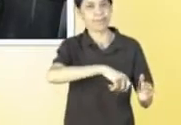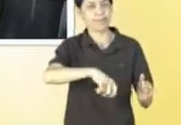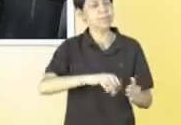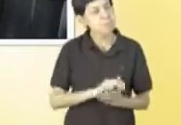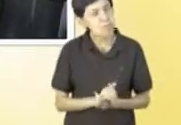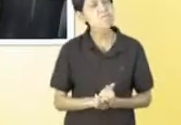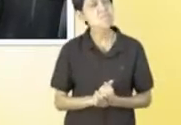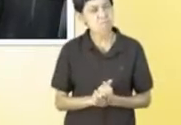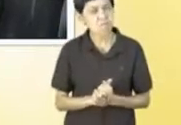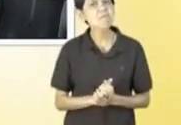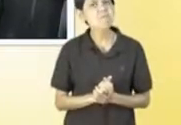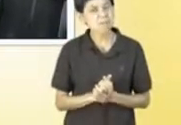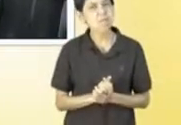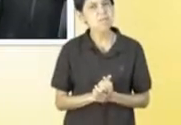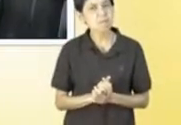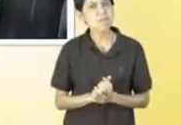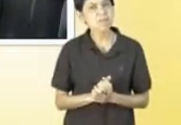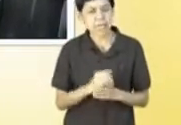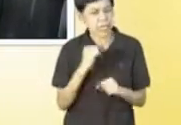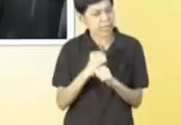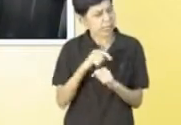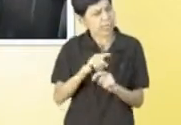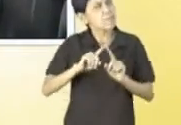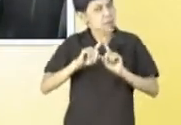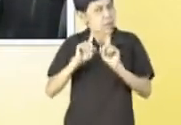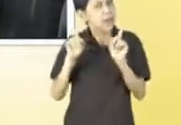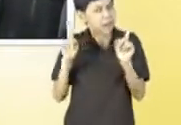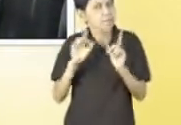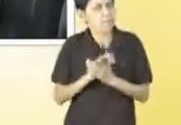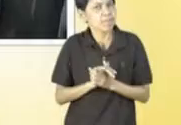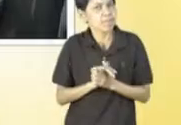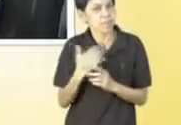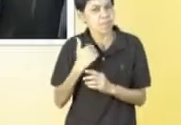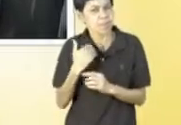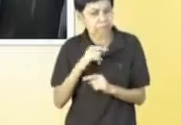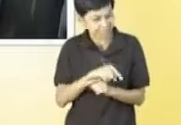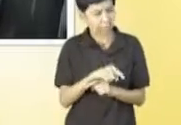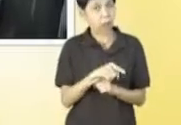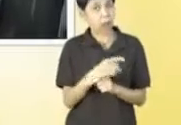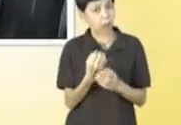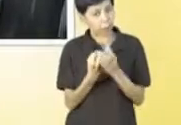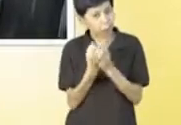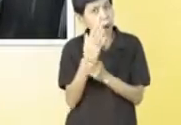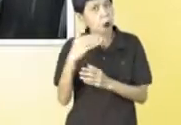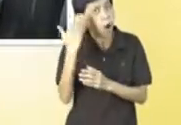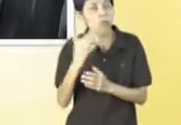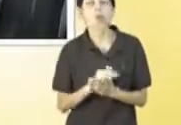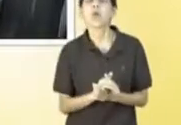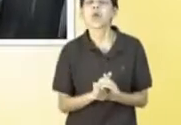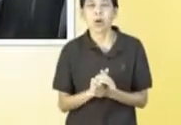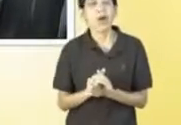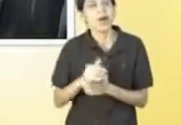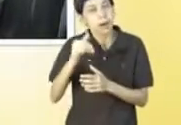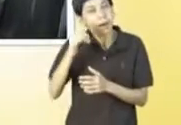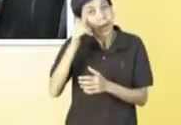แต่พูดถึงนี่ต่างจากอาหารที่ทำส่วนใหญ่นะคะเพราะว่าจะใส่เนื้อสัตว์ก่อนแต่นี่ใส่ขี้เหล็กก่อน เพราะเนื้อเราย่างแล้ว